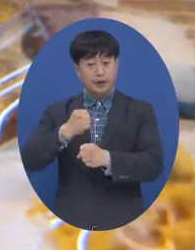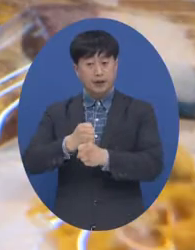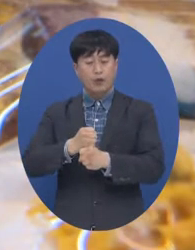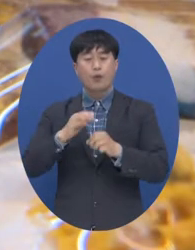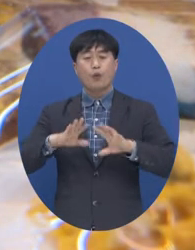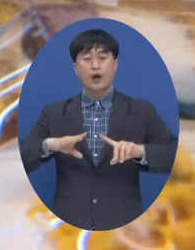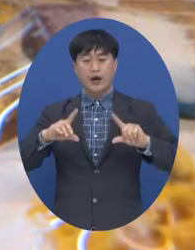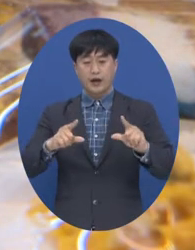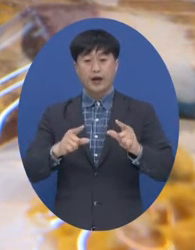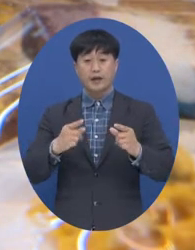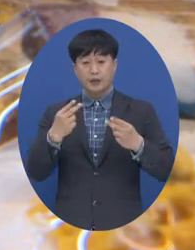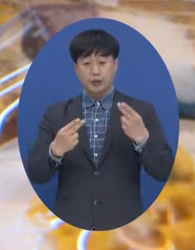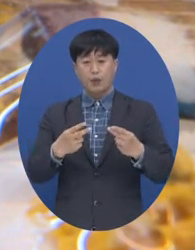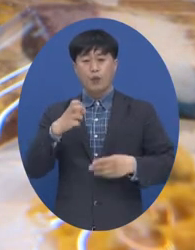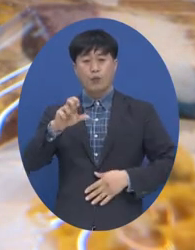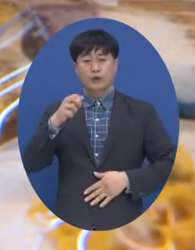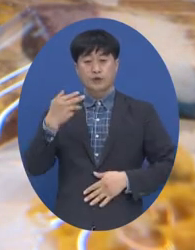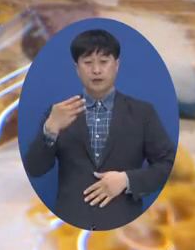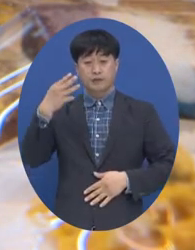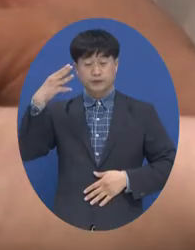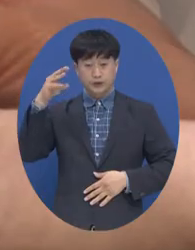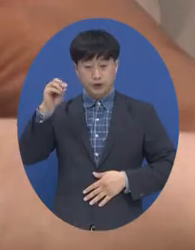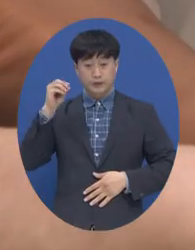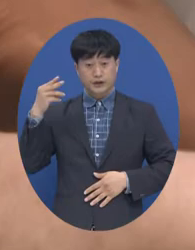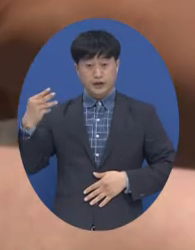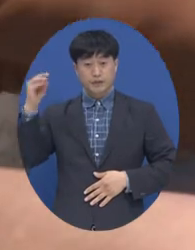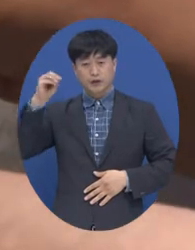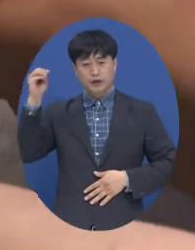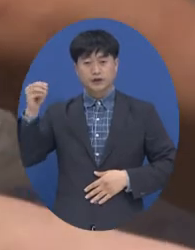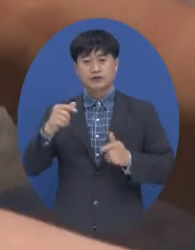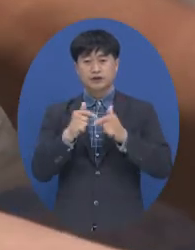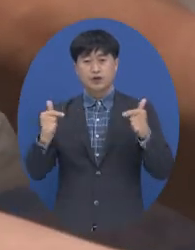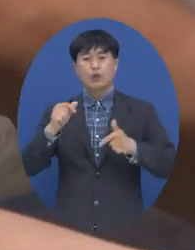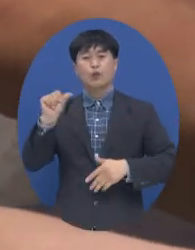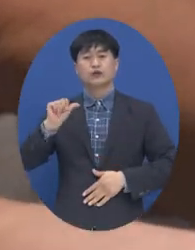확대 발행 등 올해 대비 53.3% 증가한